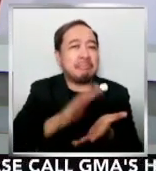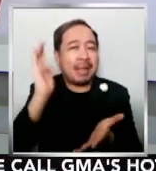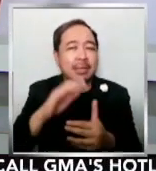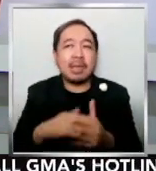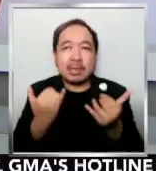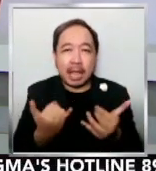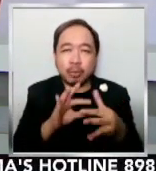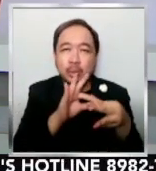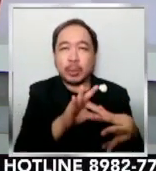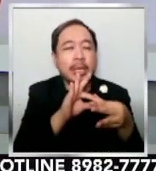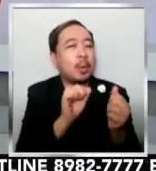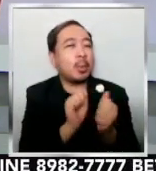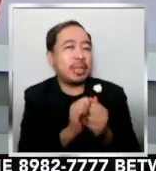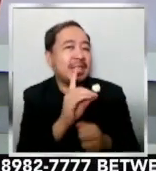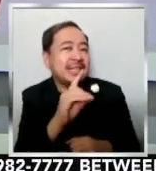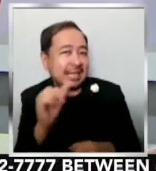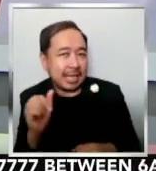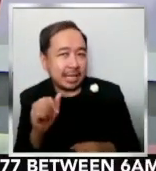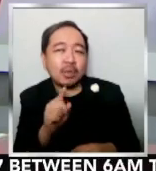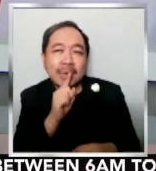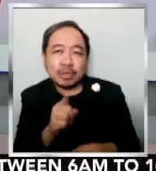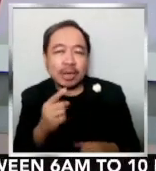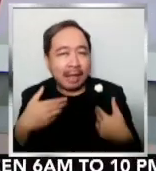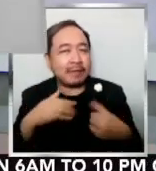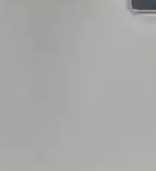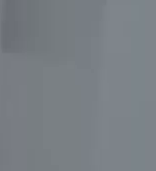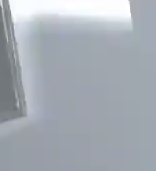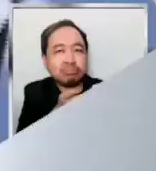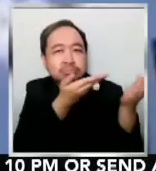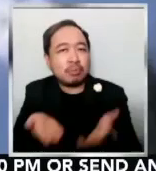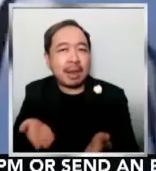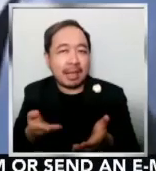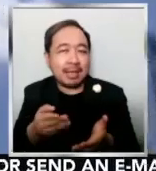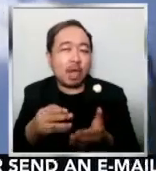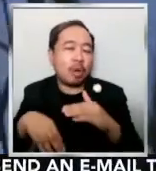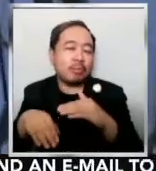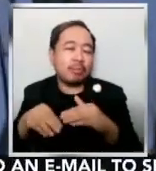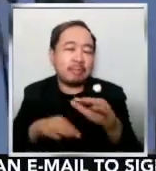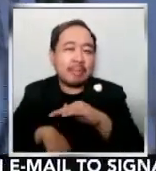mga pangunahing bilihin. Nakatutok si Bernadette Reyes.